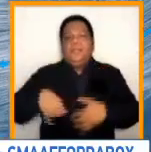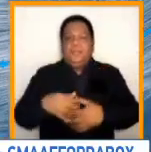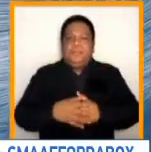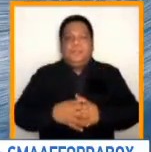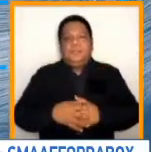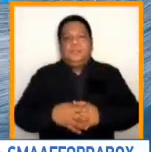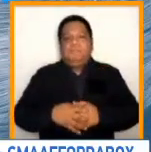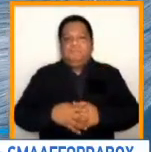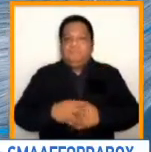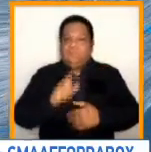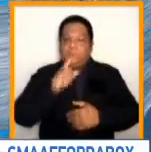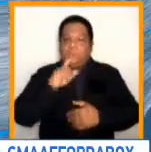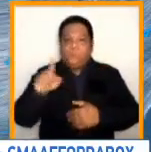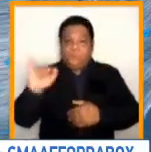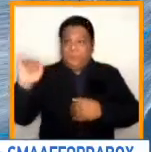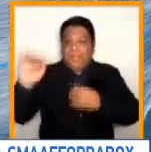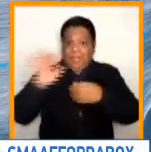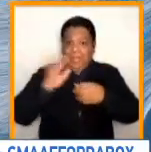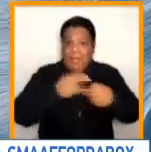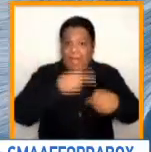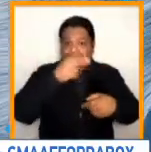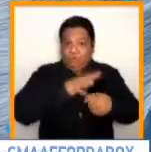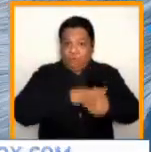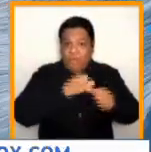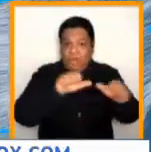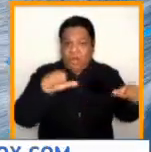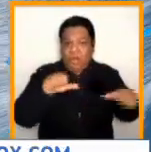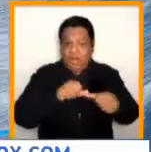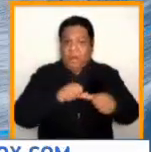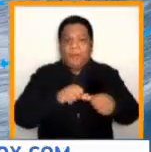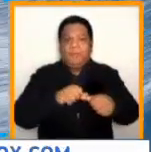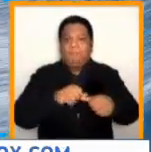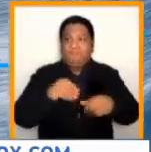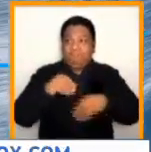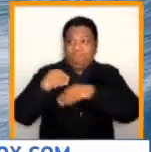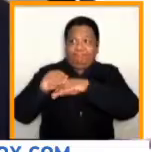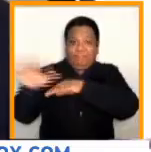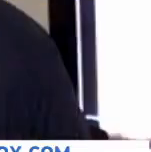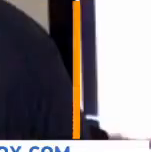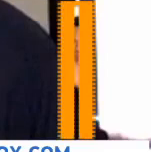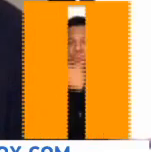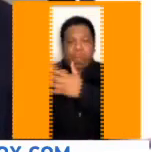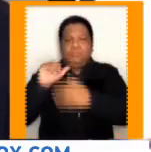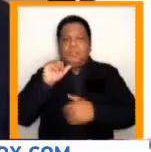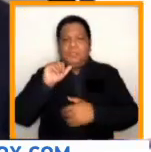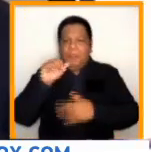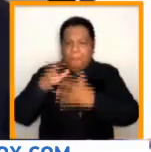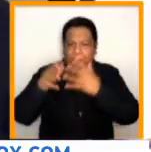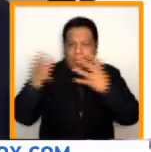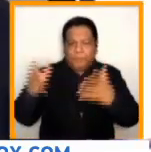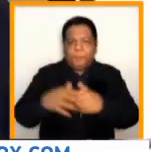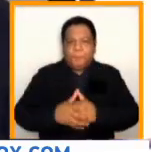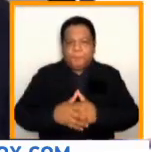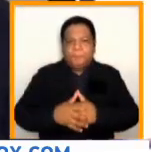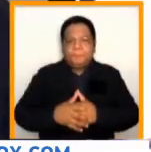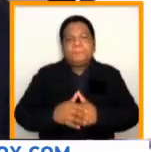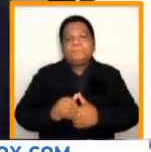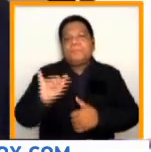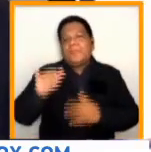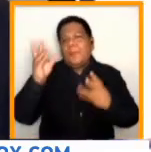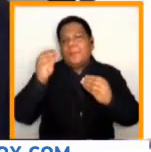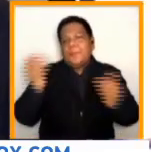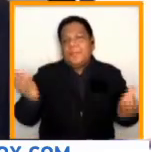niya apektado yung hangin dito sa ibaba ng bagyo. I see. Yan ang latest mula sa GMA Weather. Ako po si Nathaniel Cruz,